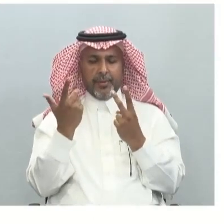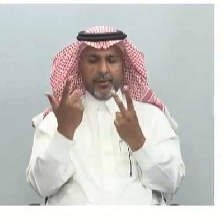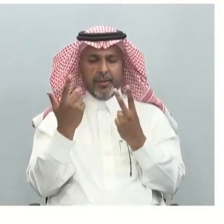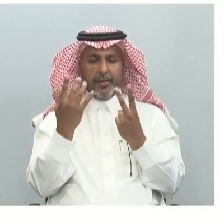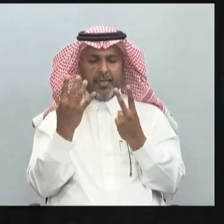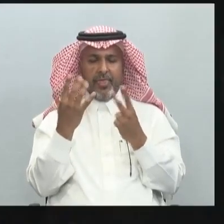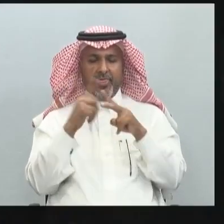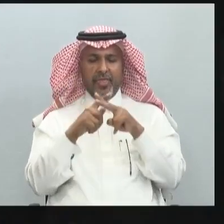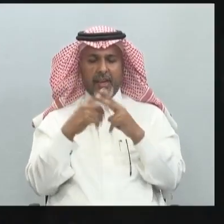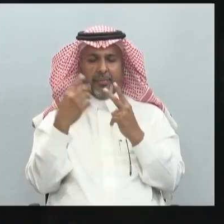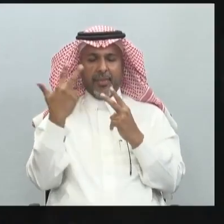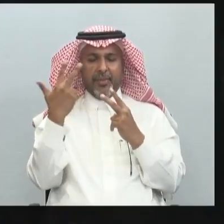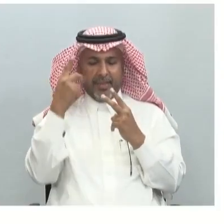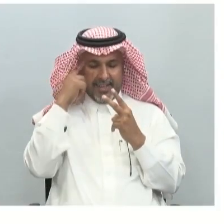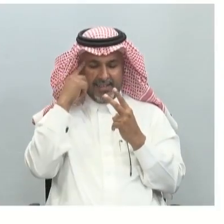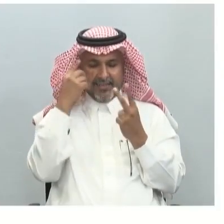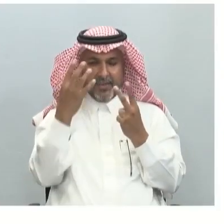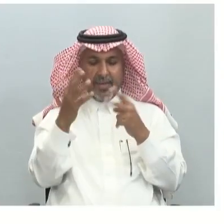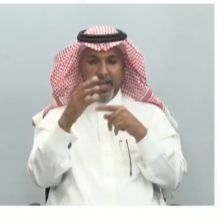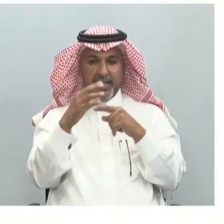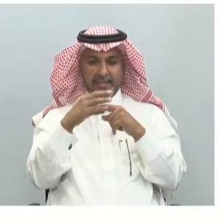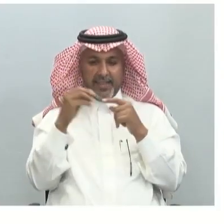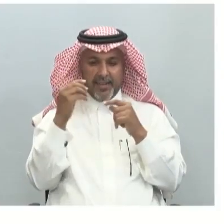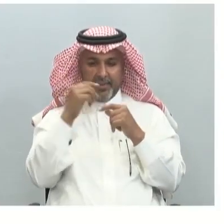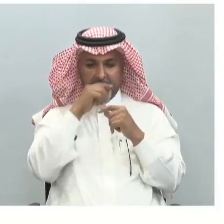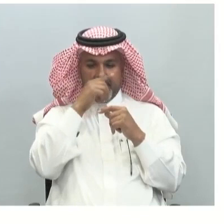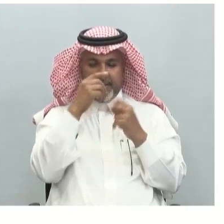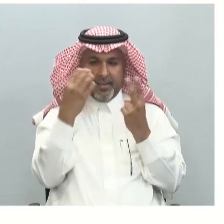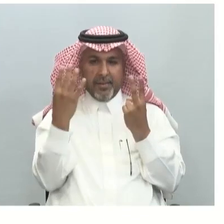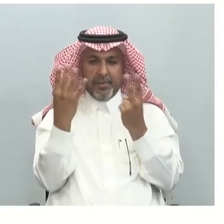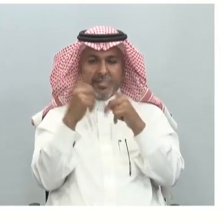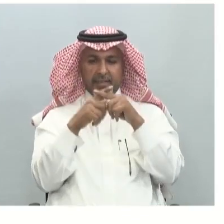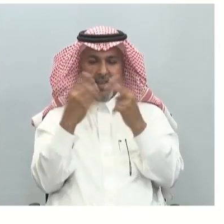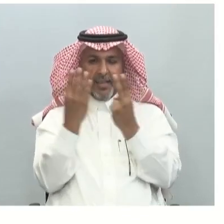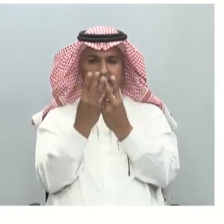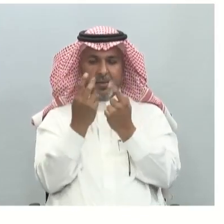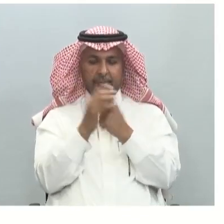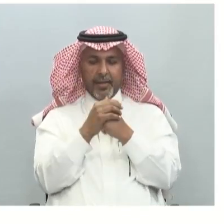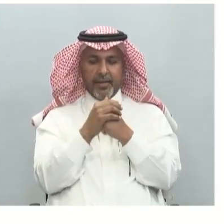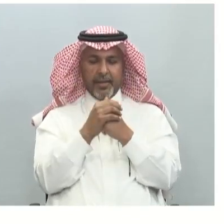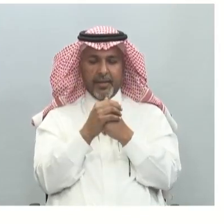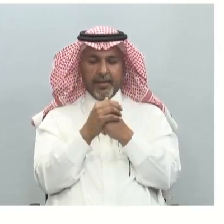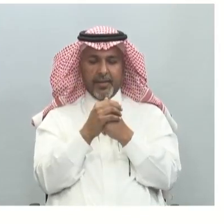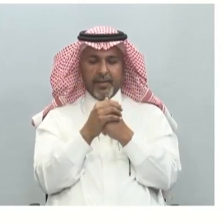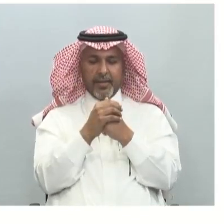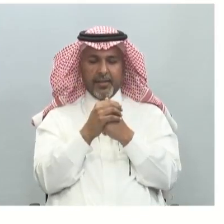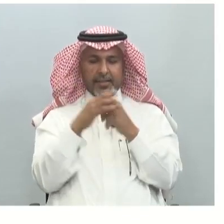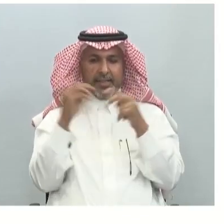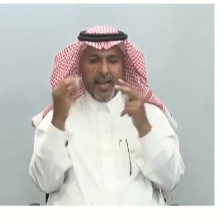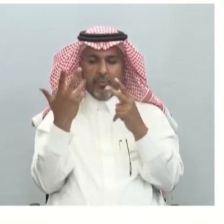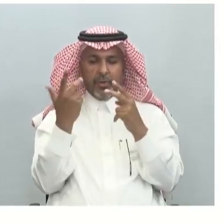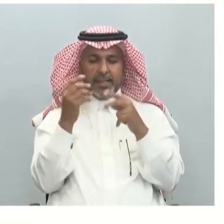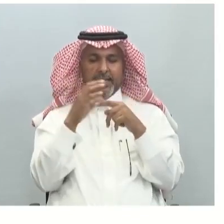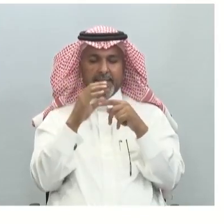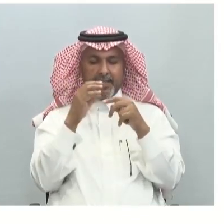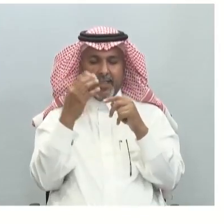الكبيره اذا حطيتها مع الاربعه المفروض هنا يطلع الجمع سالب ولا حطها مع الاثنين الصغيره احطها مع